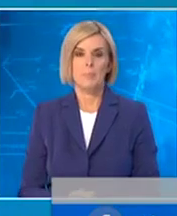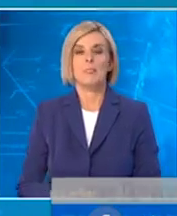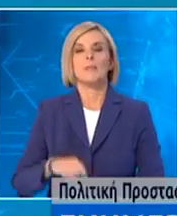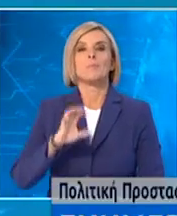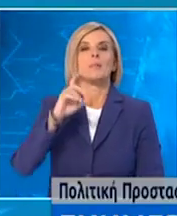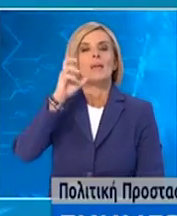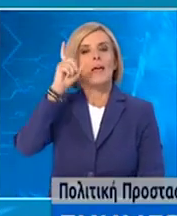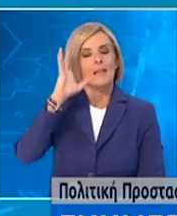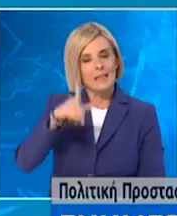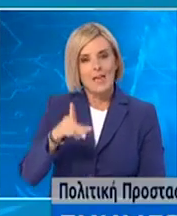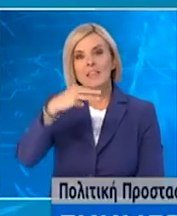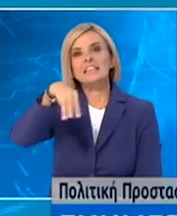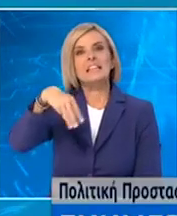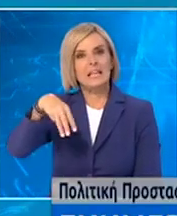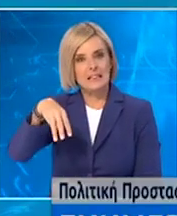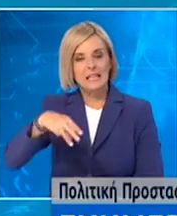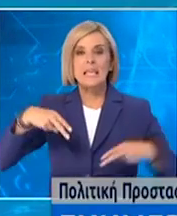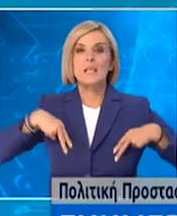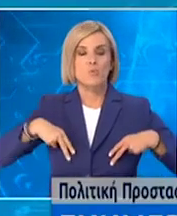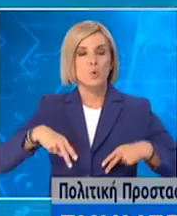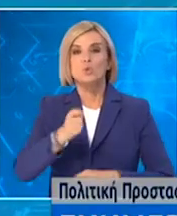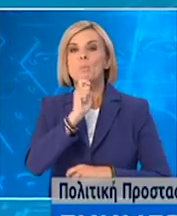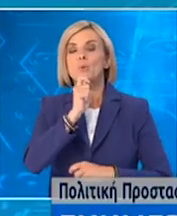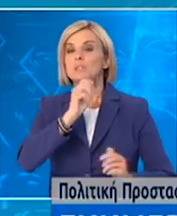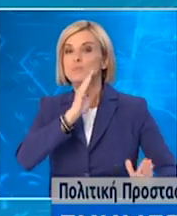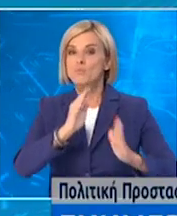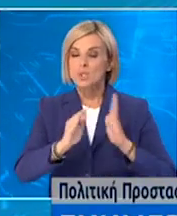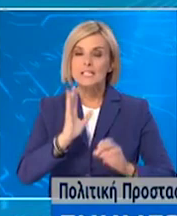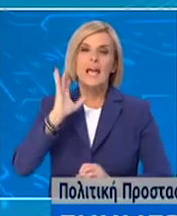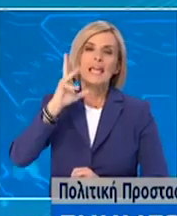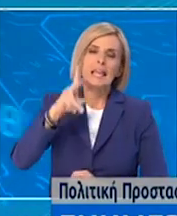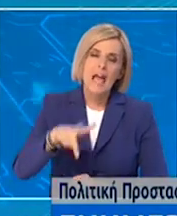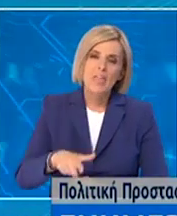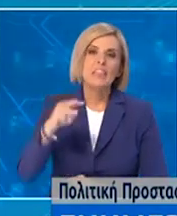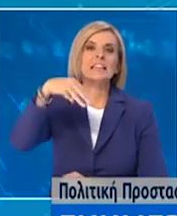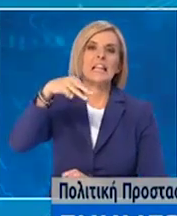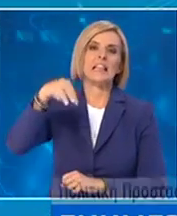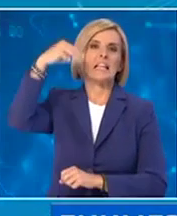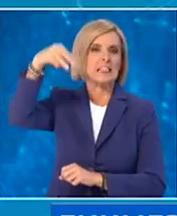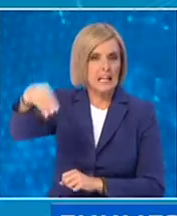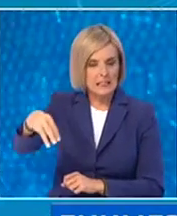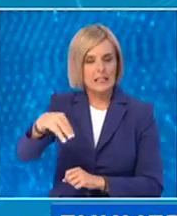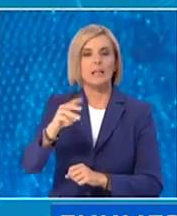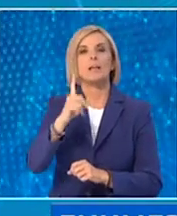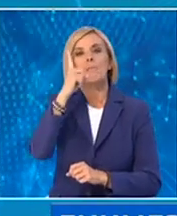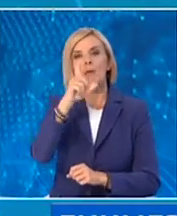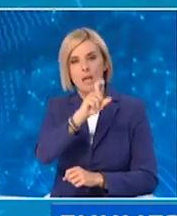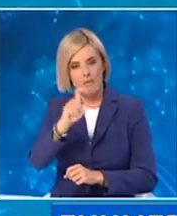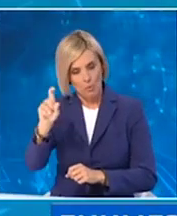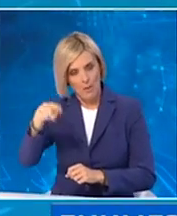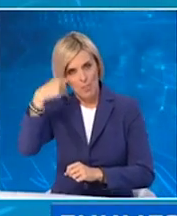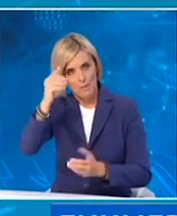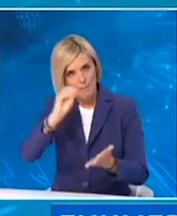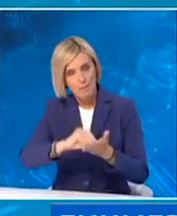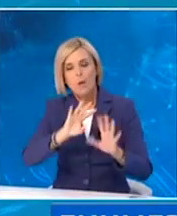Ο Υφυπουργός Πολιτικής Προστασίας και Διαχείρισης Κρίσεων Νίκος Καρδαλιάς θα σας ενημερώνει για τον επιχειρησιακό σχεδιασμό και όλα τα μέτρα που αφορούν